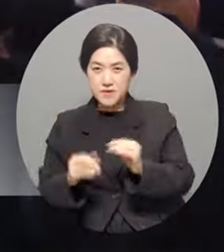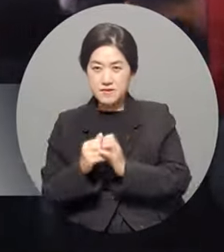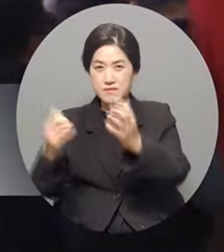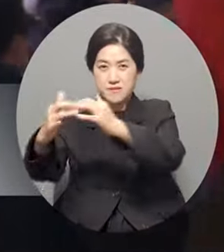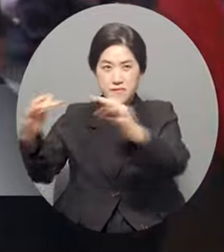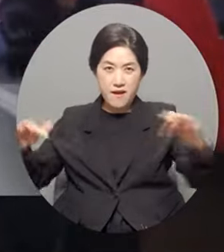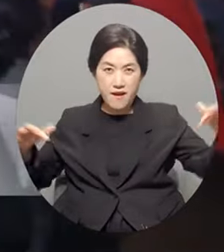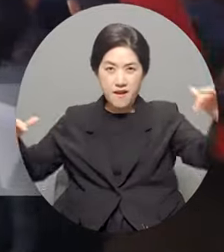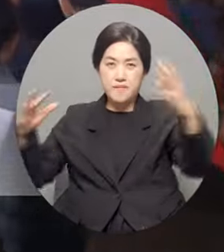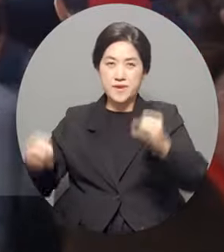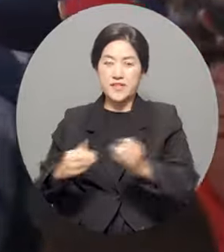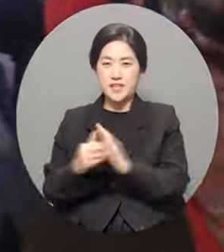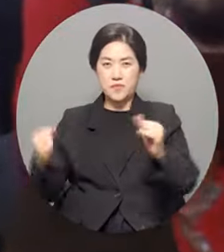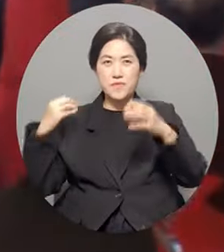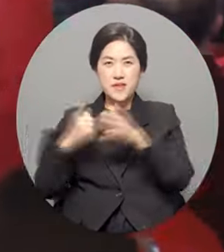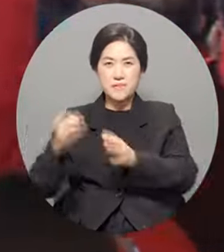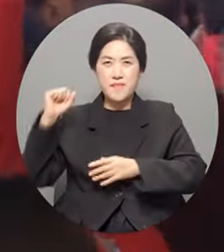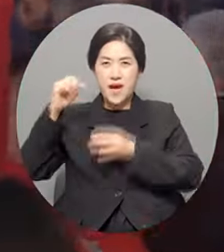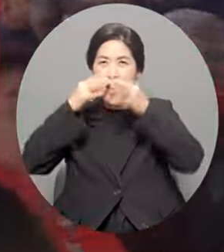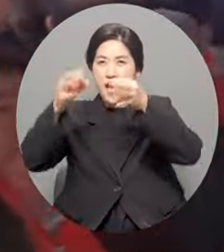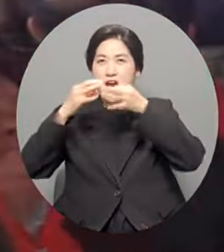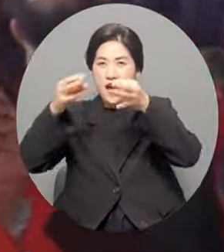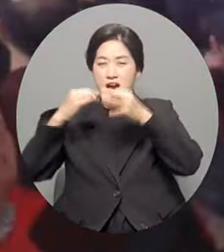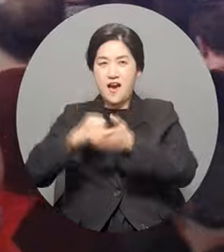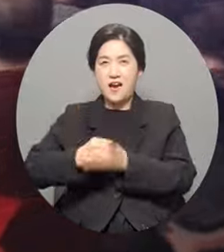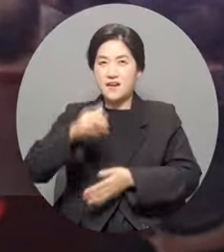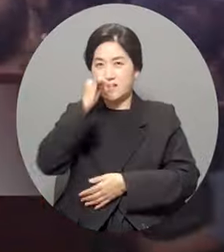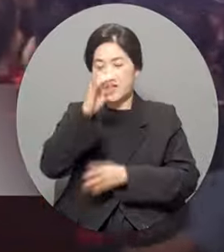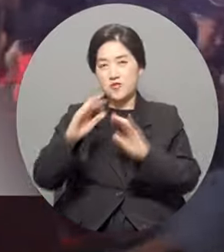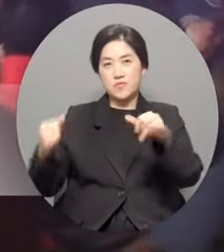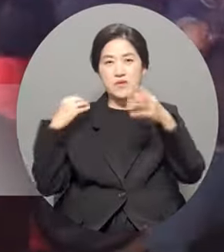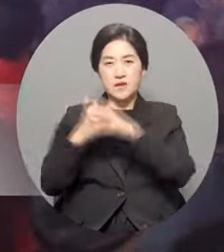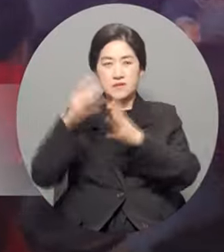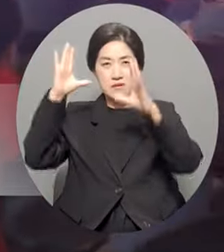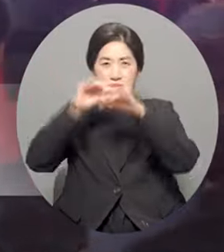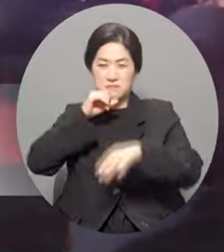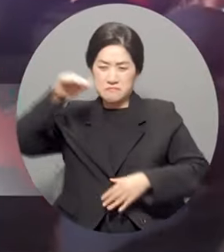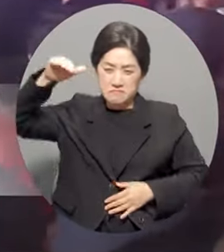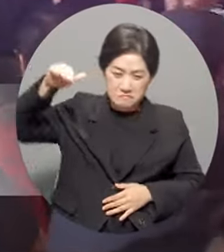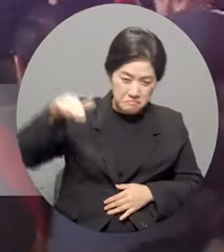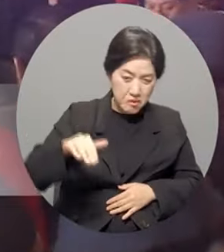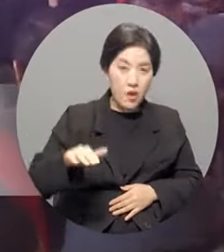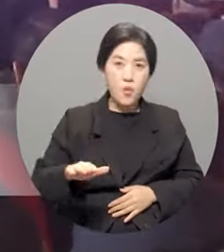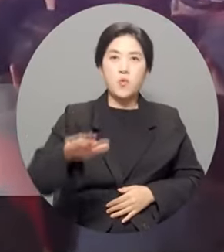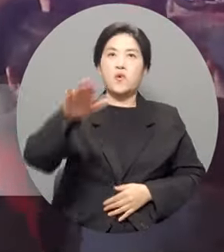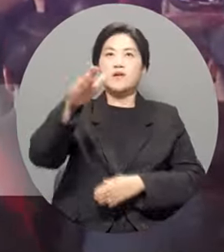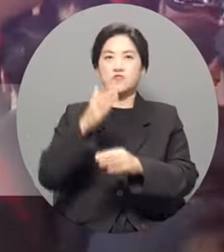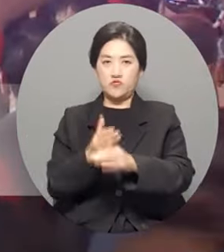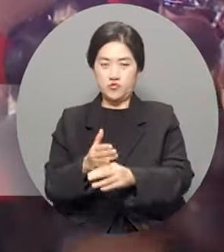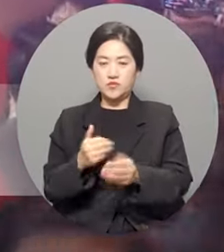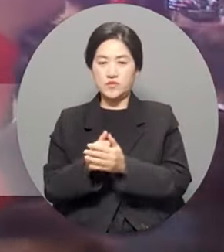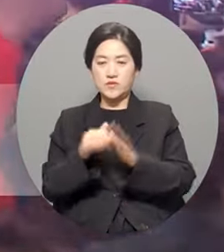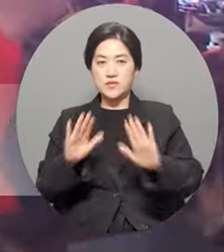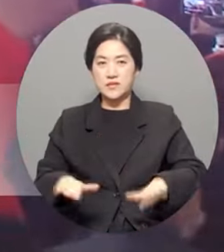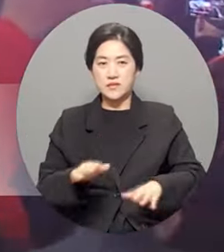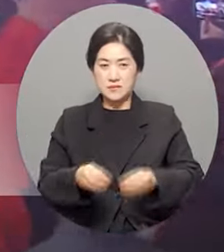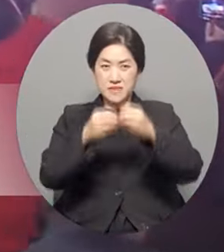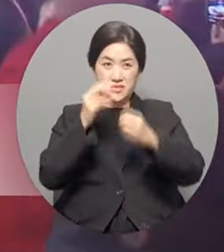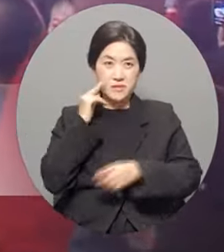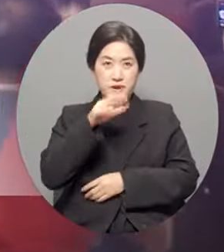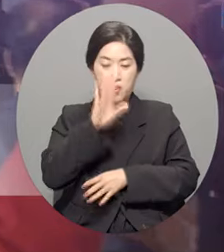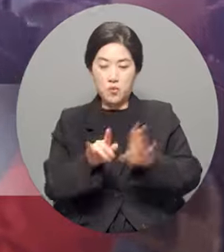외치는 구호 소리가 커지고 있습니다. 국민의힘은 지지율이 바닥을 찍고 상승세를 타고 있다. 접전제에서